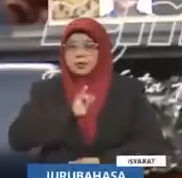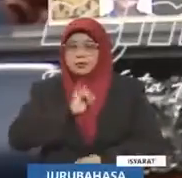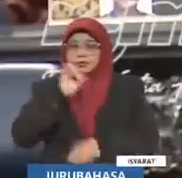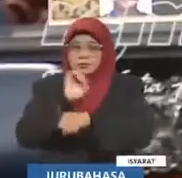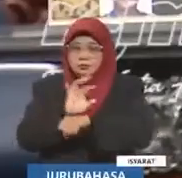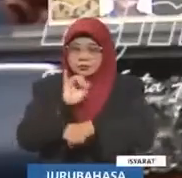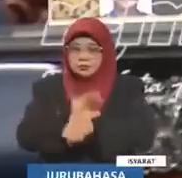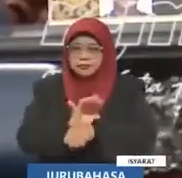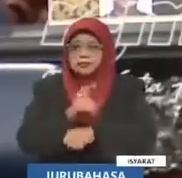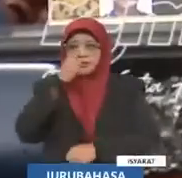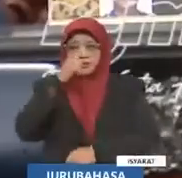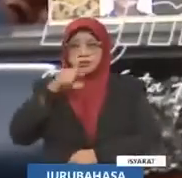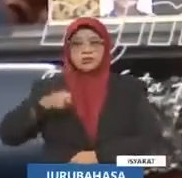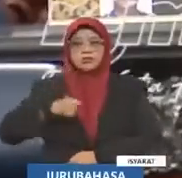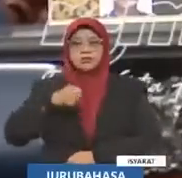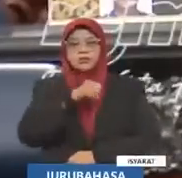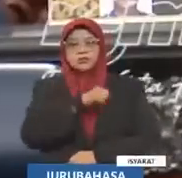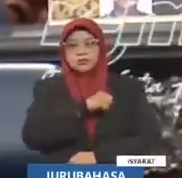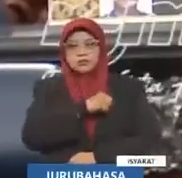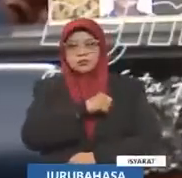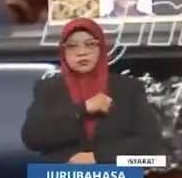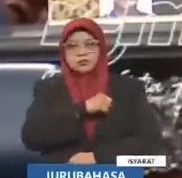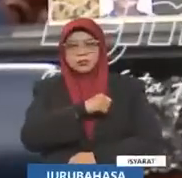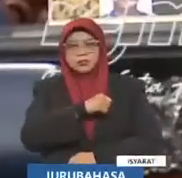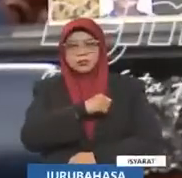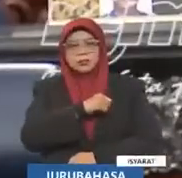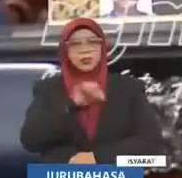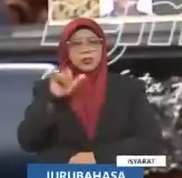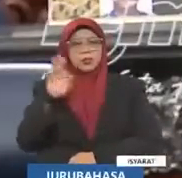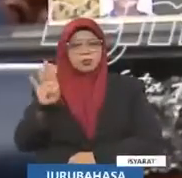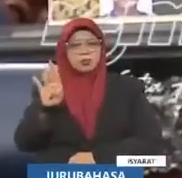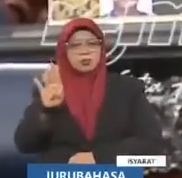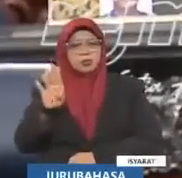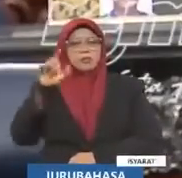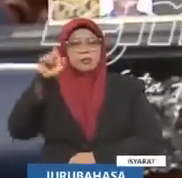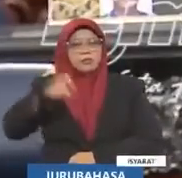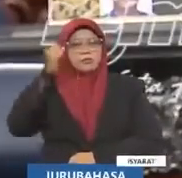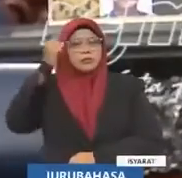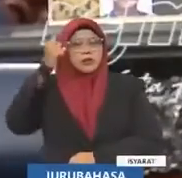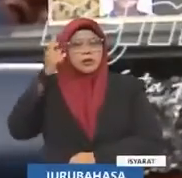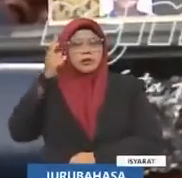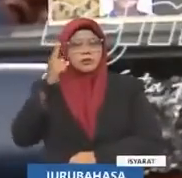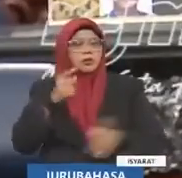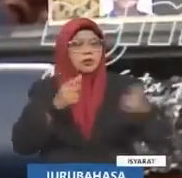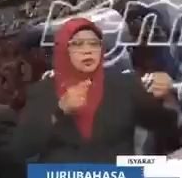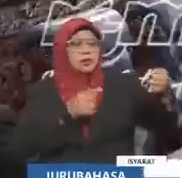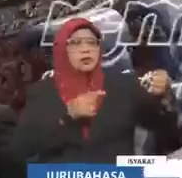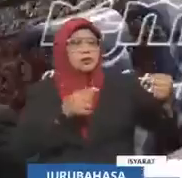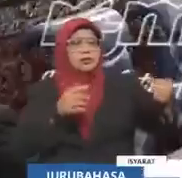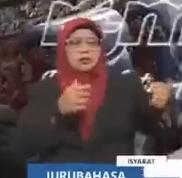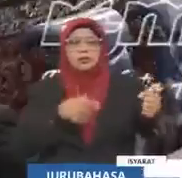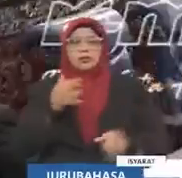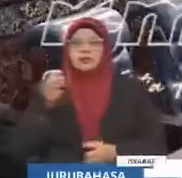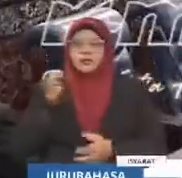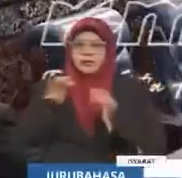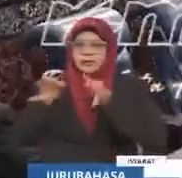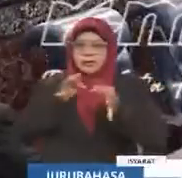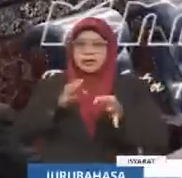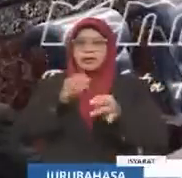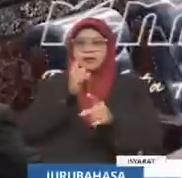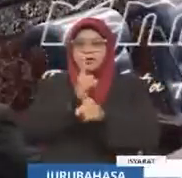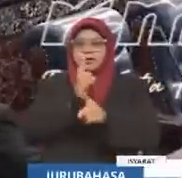saya nasihatkan kepada ahli-ahli yang bawah rumah yang ada yang supaya memahami mau saya bercelah kenapa kita tidak kasih masuk